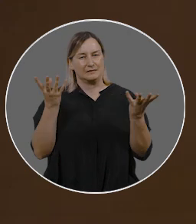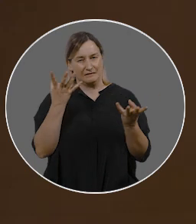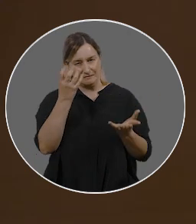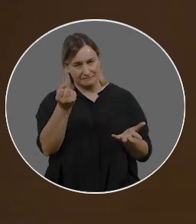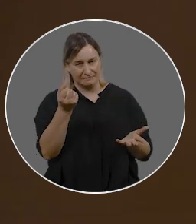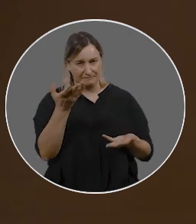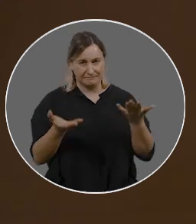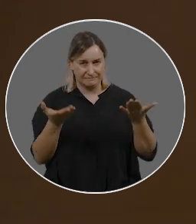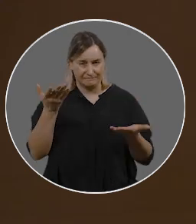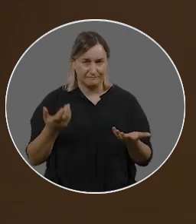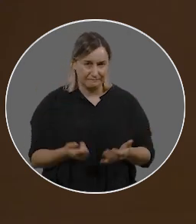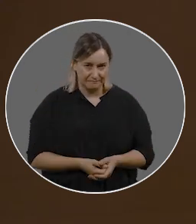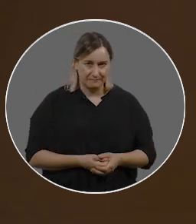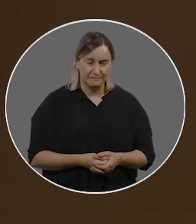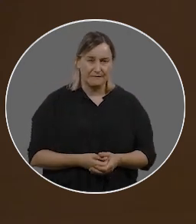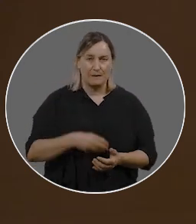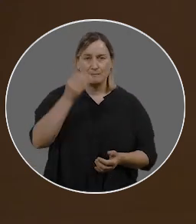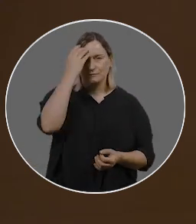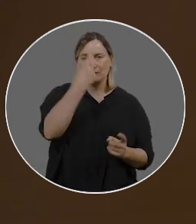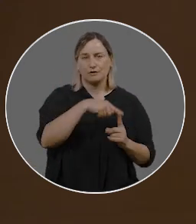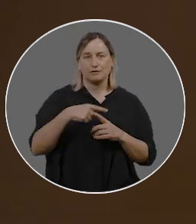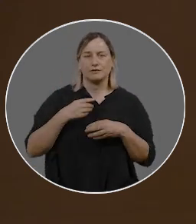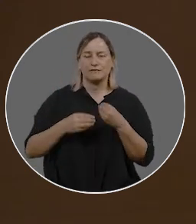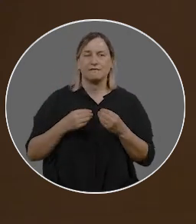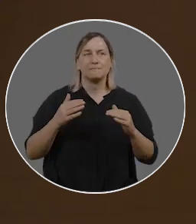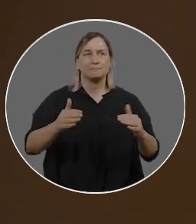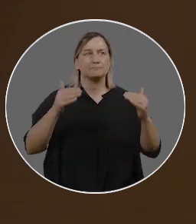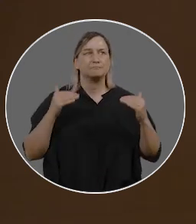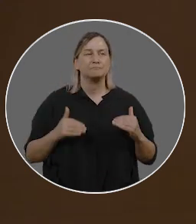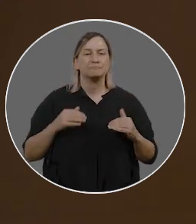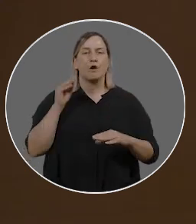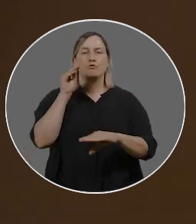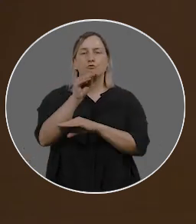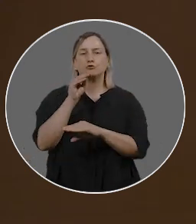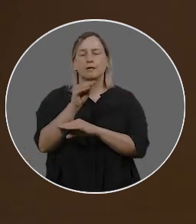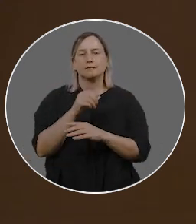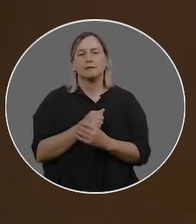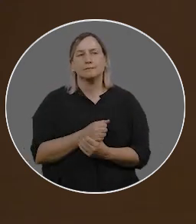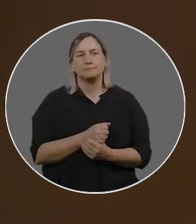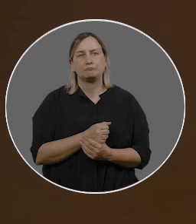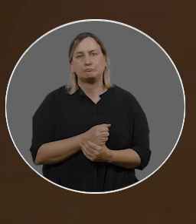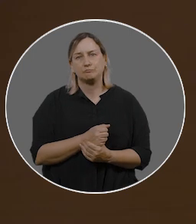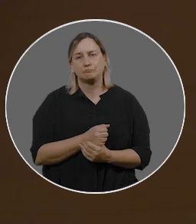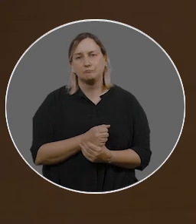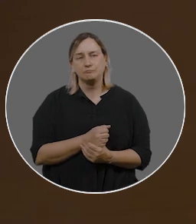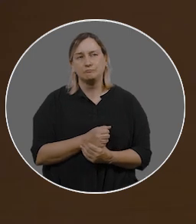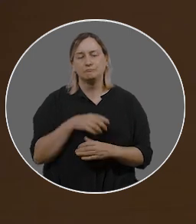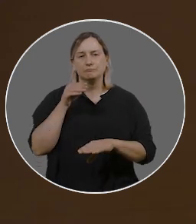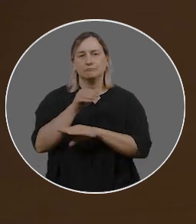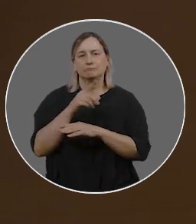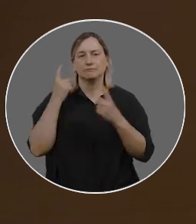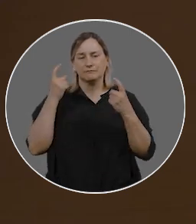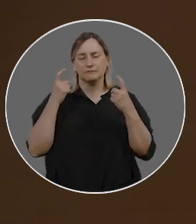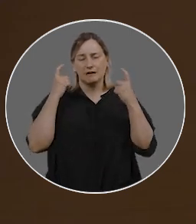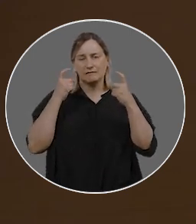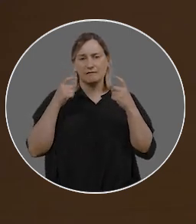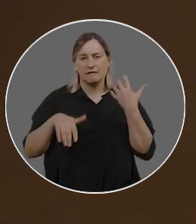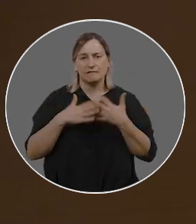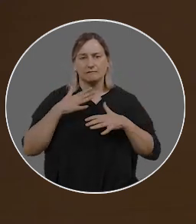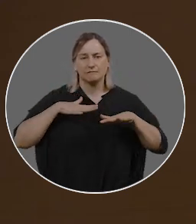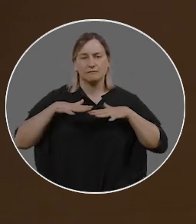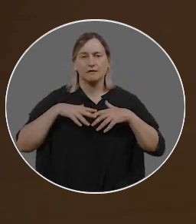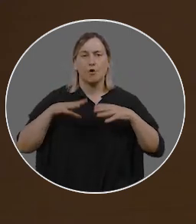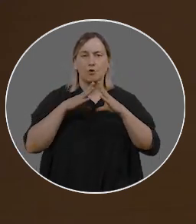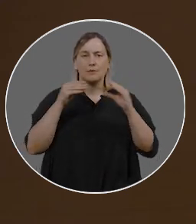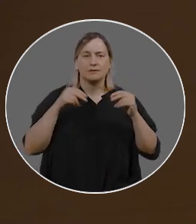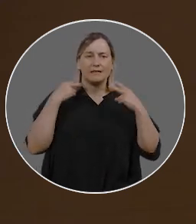algunes de les coses que estem fent. De docència, estem intentant posar en marxa, a la Universitat de Lleida